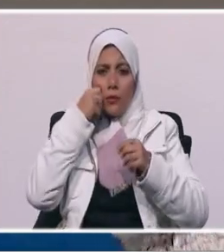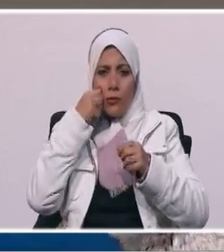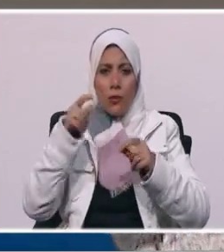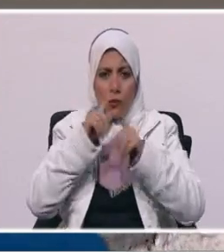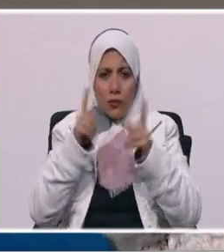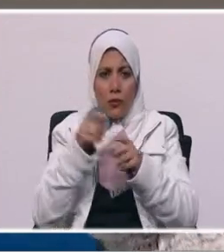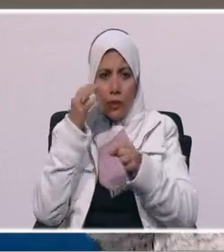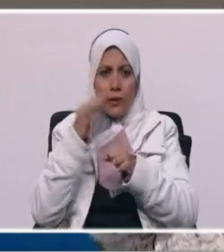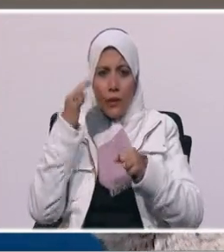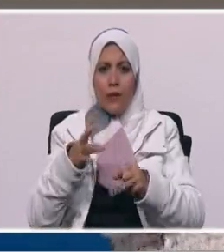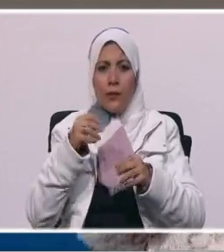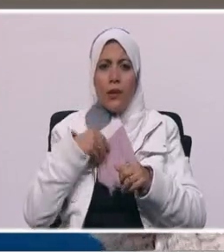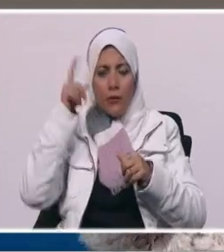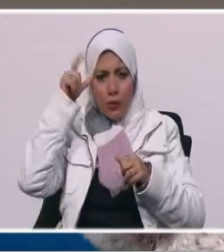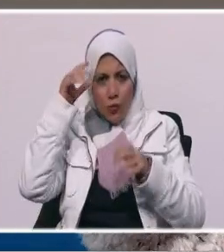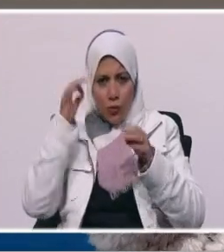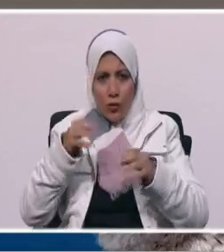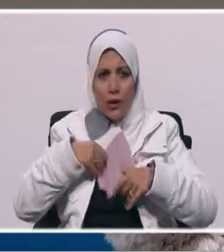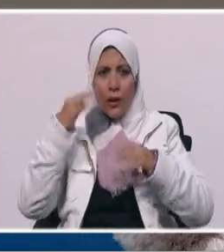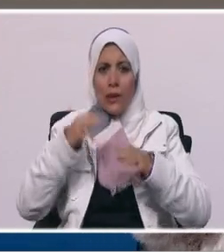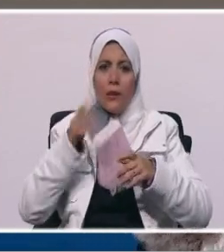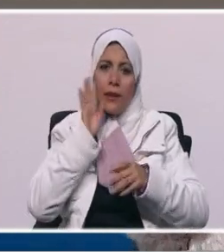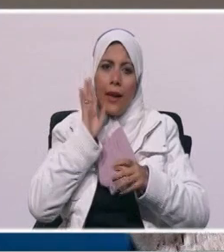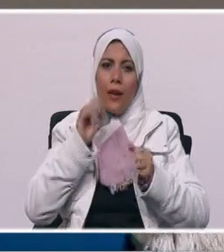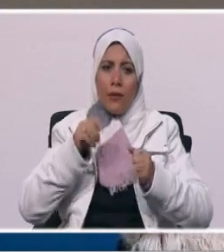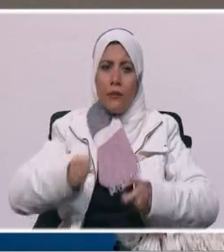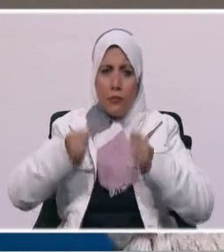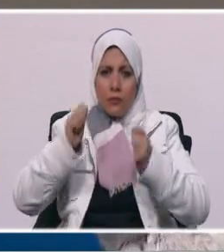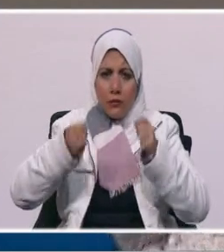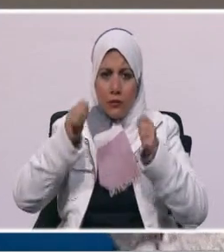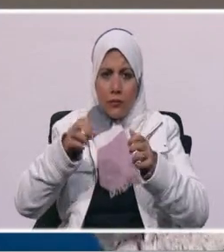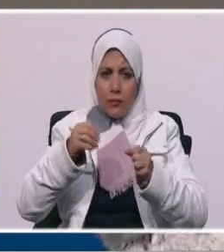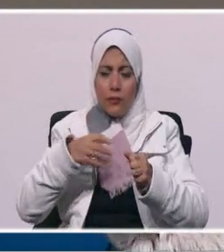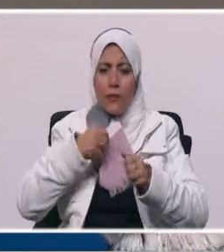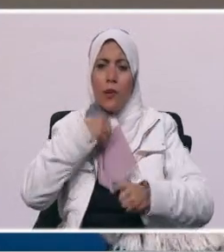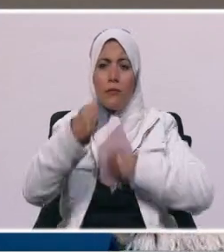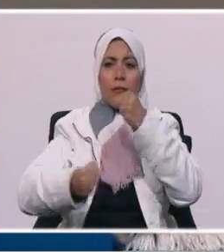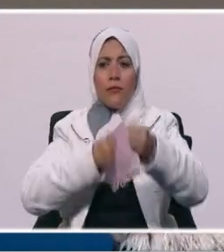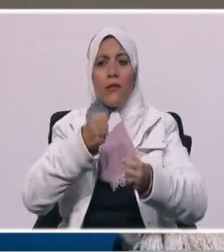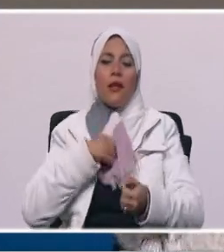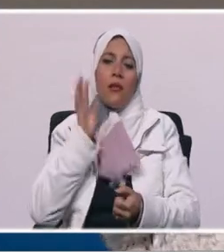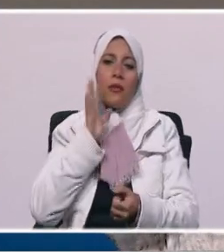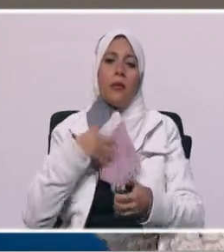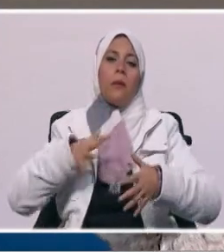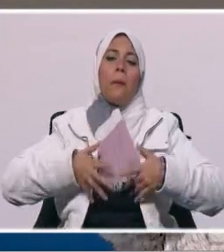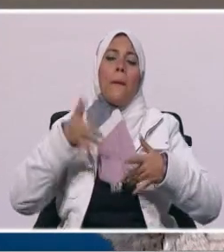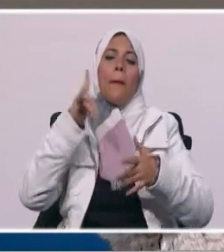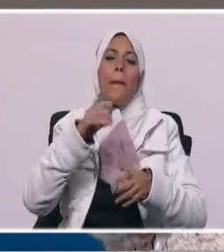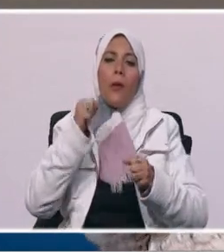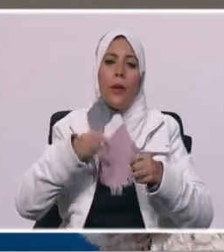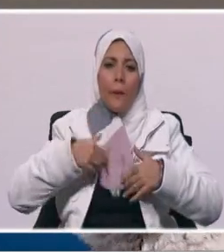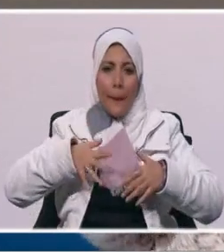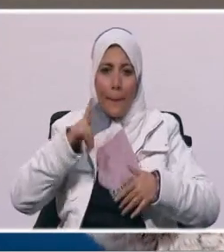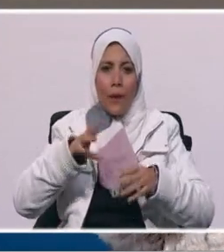تاريخية فلازم اركب حصان واعرف وابقى متمرسة في الموضوع ده تمام. فالتجربة دي حبيتها، بقت هواية